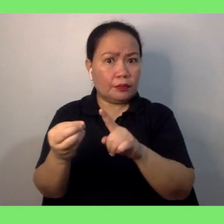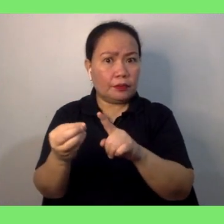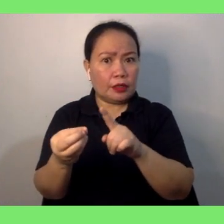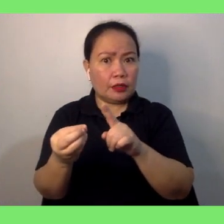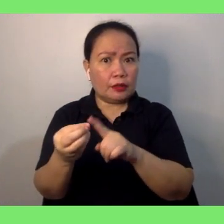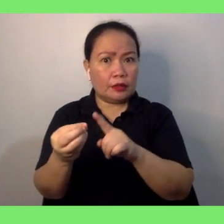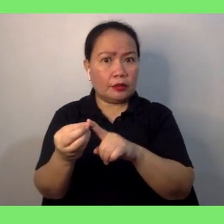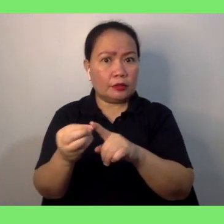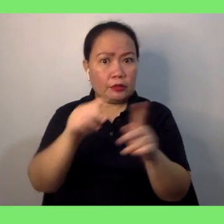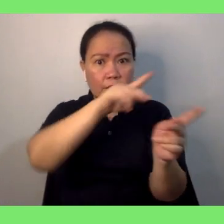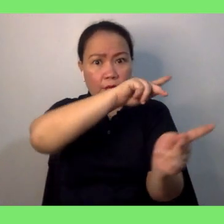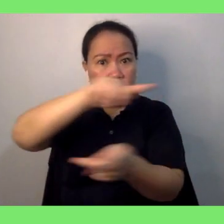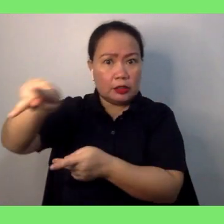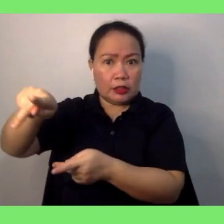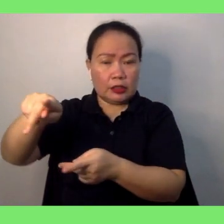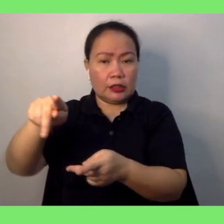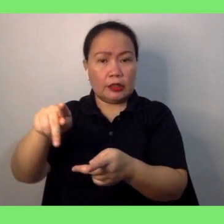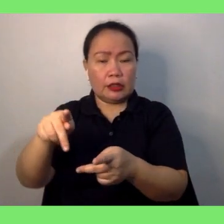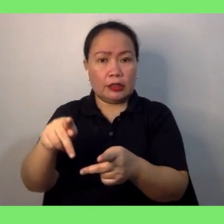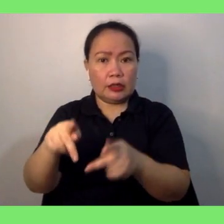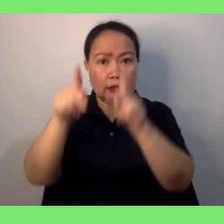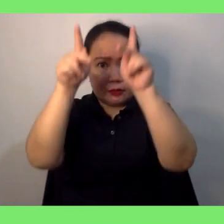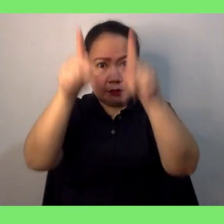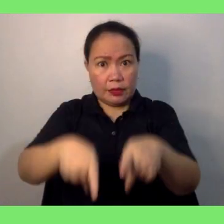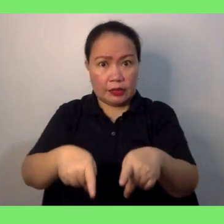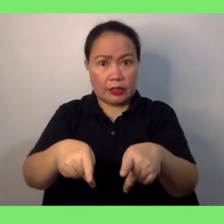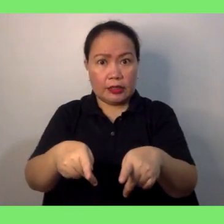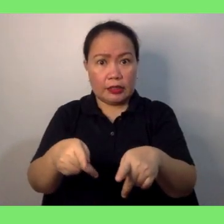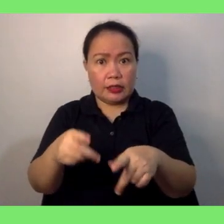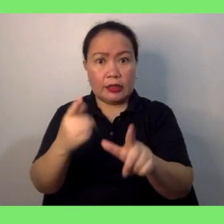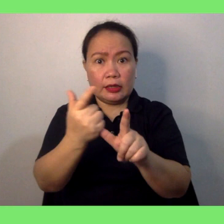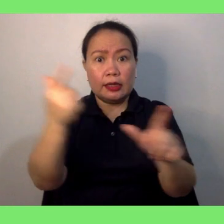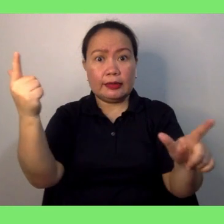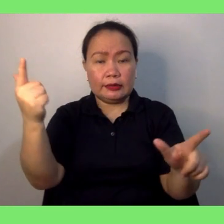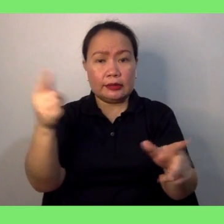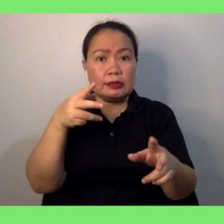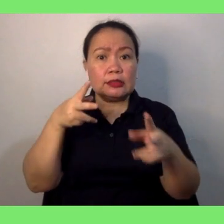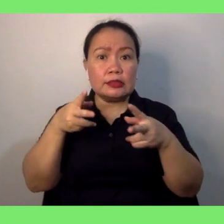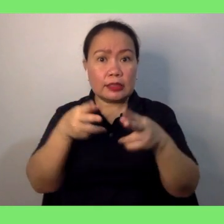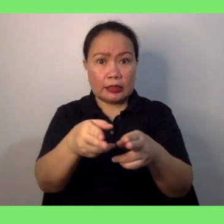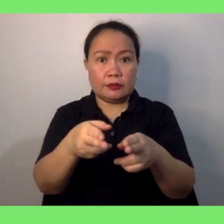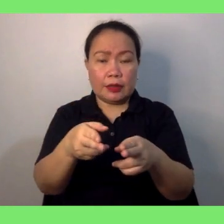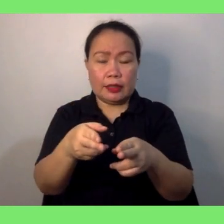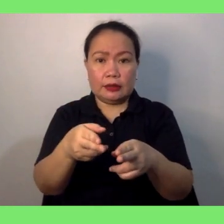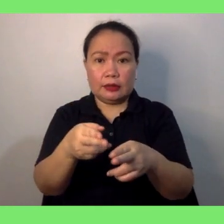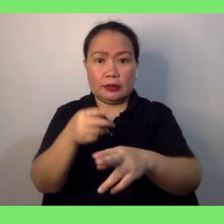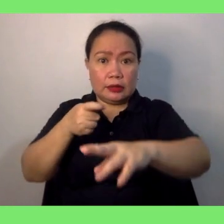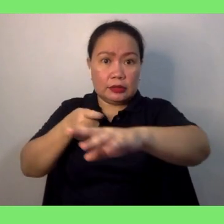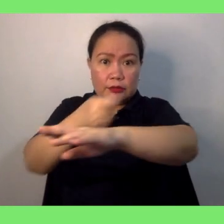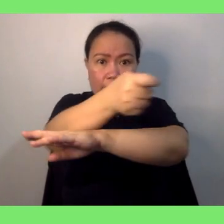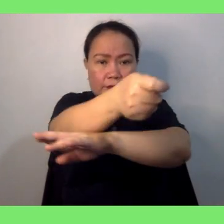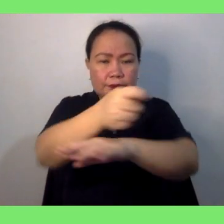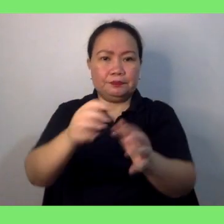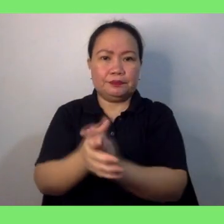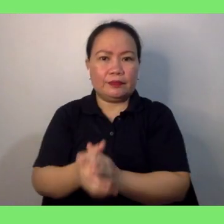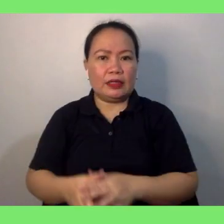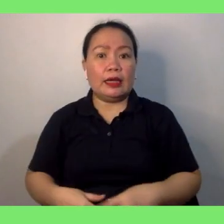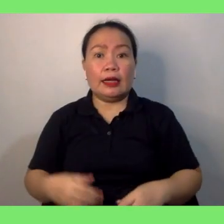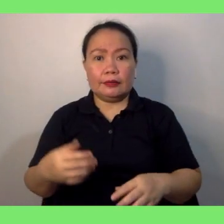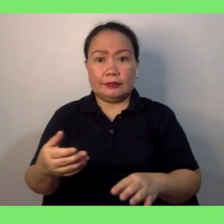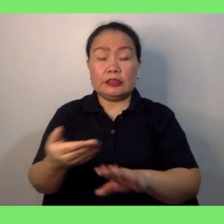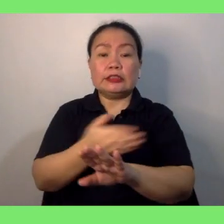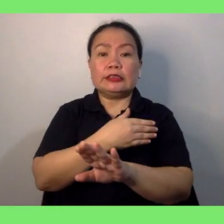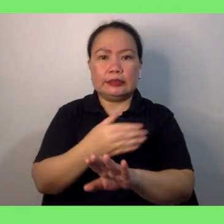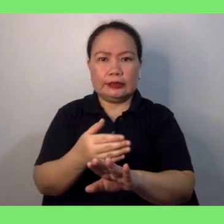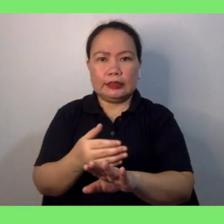parallel lines cut by transversal. So, ano kaya yung special sa kanya? Yun ang aalamin natin maya-maya. So, let us find